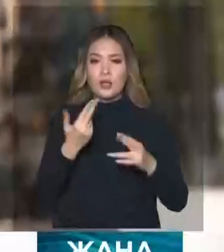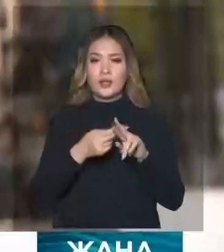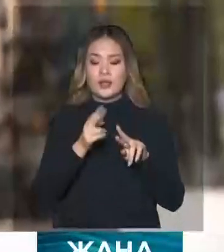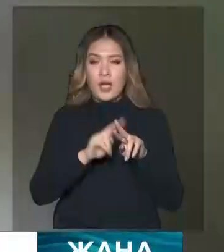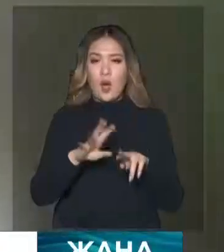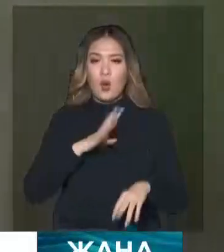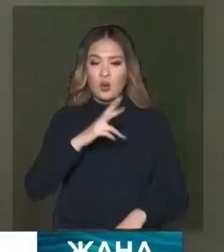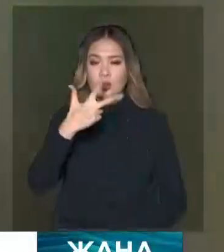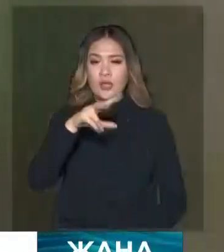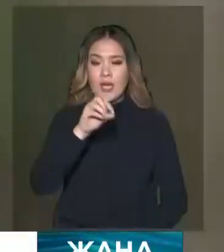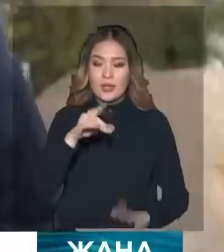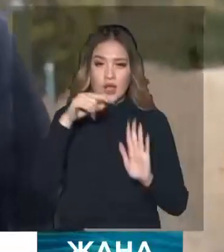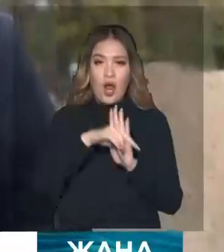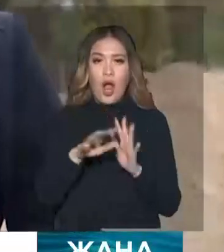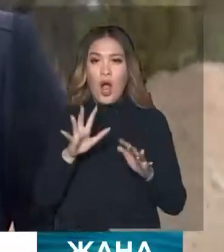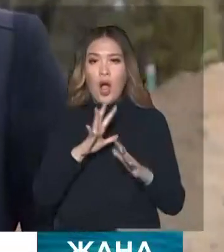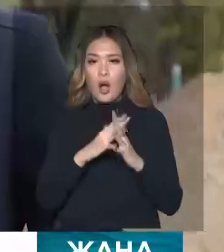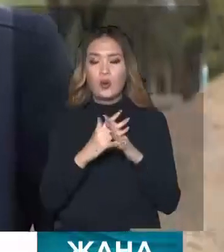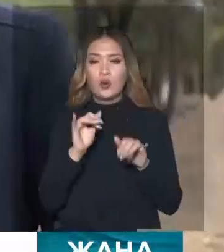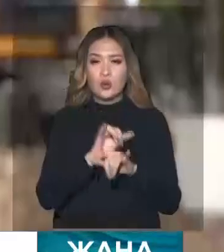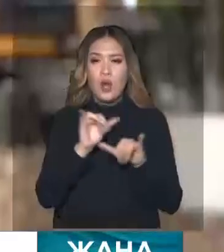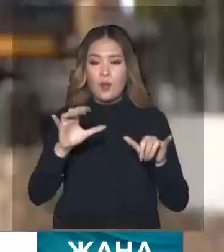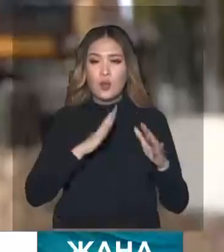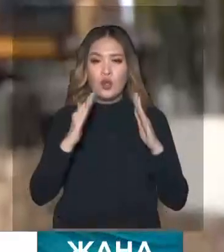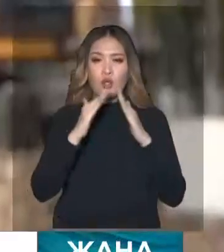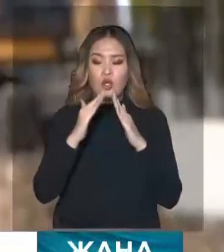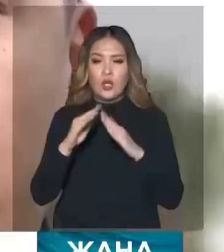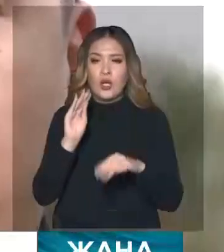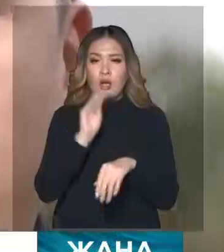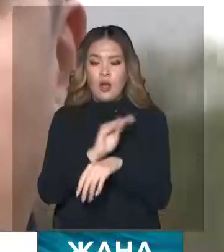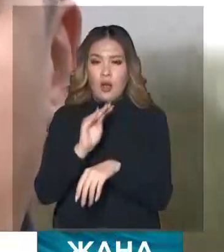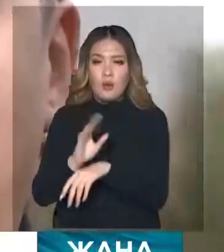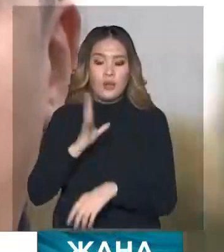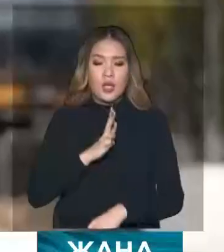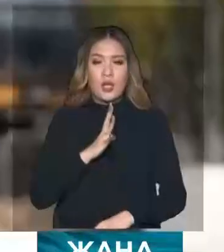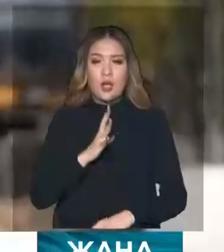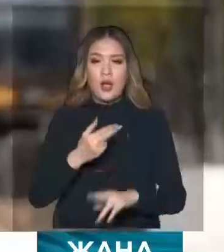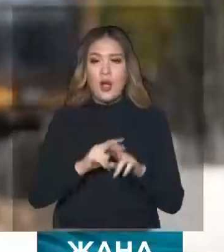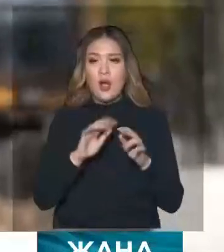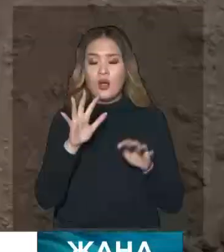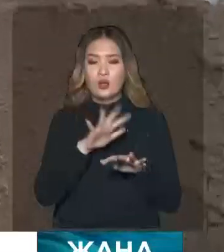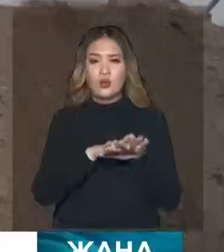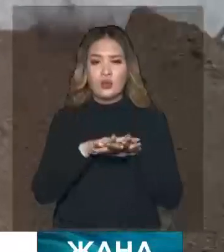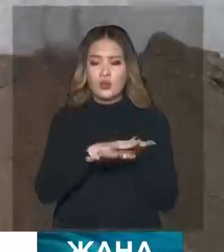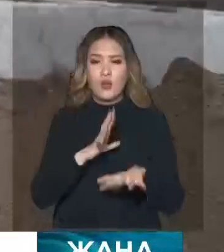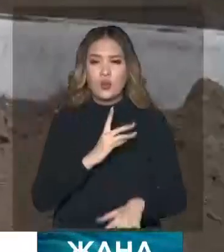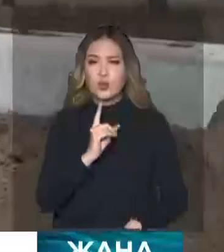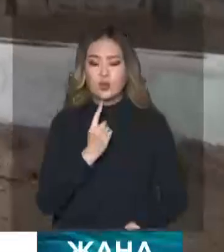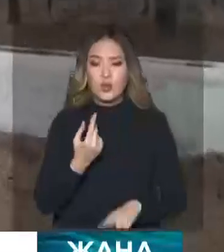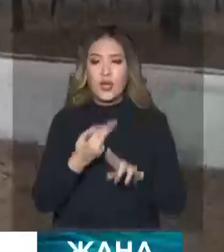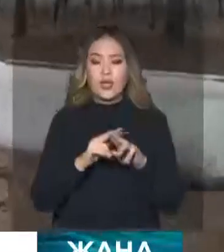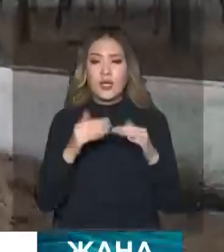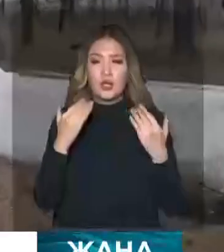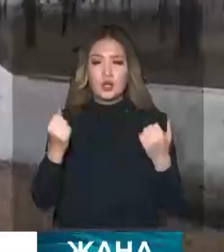ичинде ауыл үлкөйүп, тагы да жаңа үйлөр кошулган. Бул жерде суу курулушу болмаган, халык бираз кыйындыктарды көрдү. Ауылда быйыл